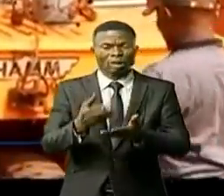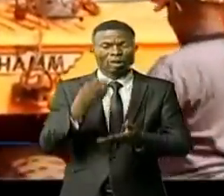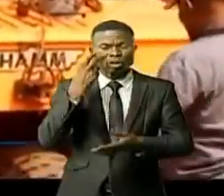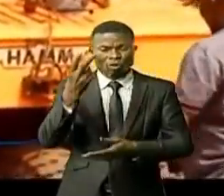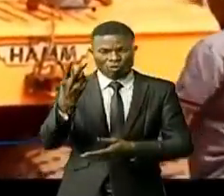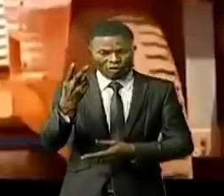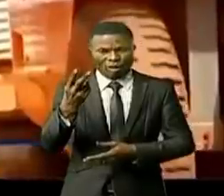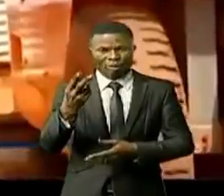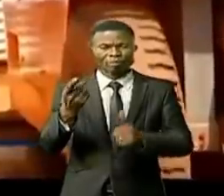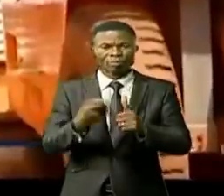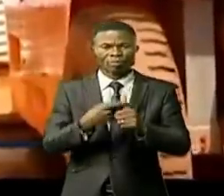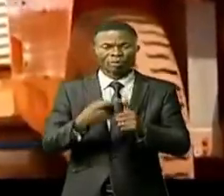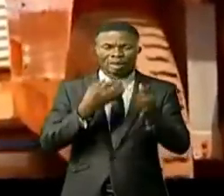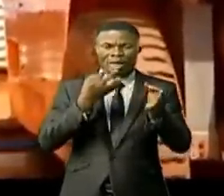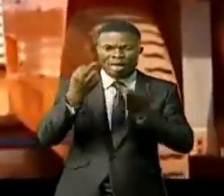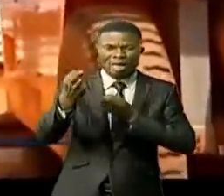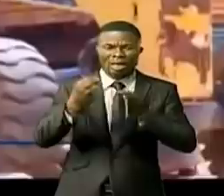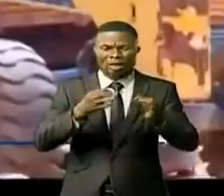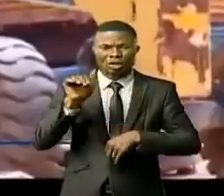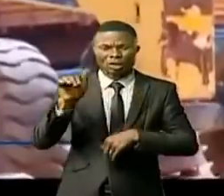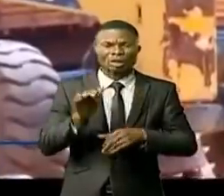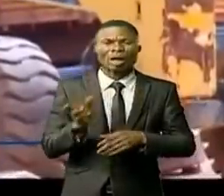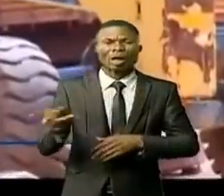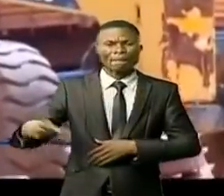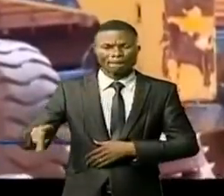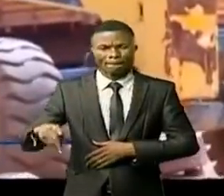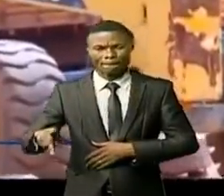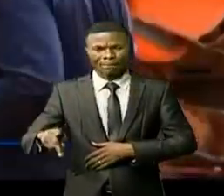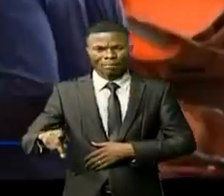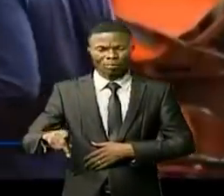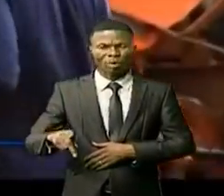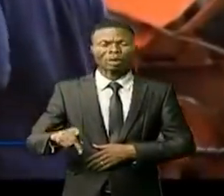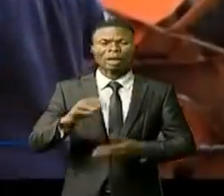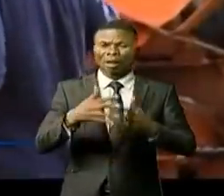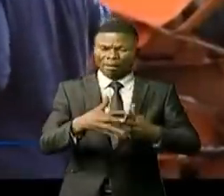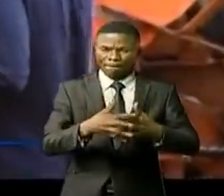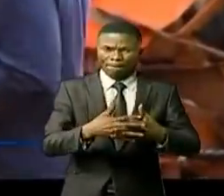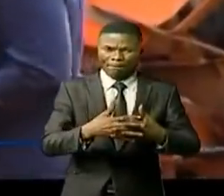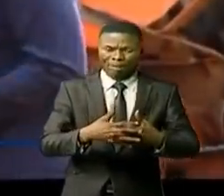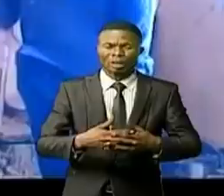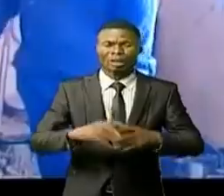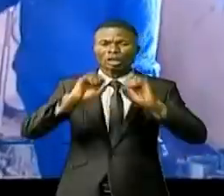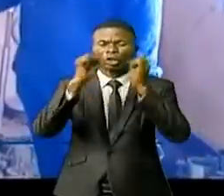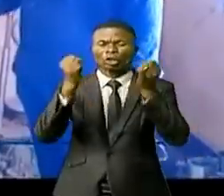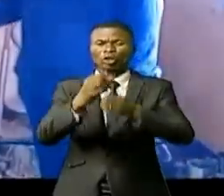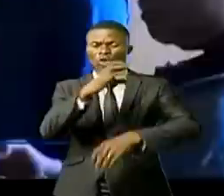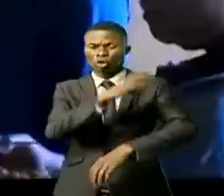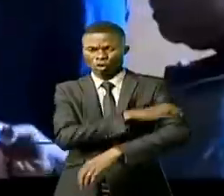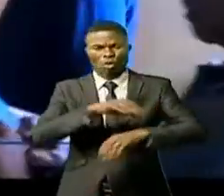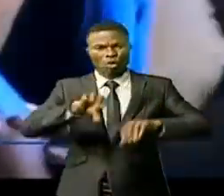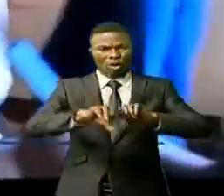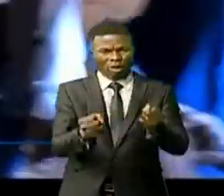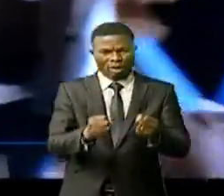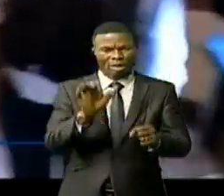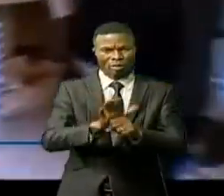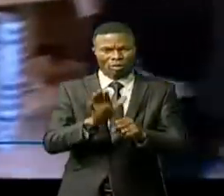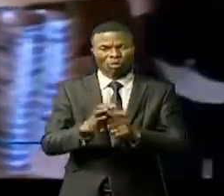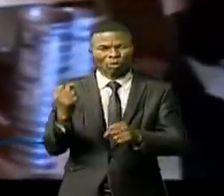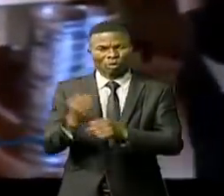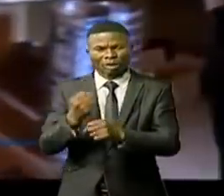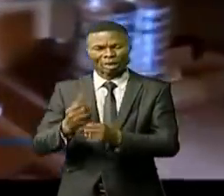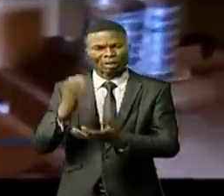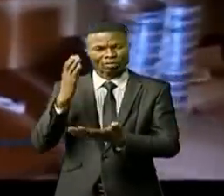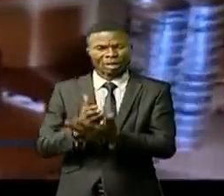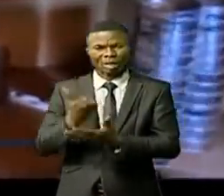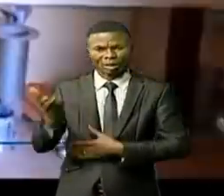inspecté, sous les explications du directeur provincial, les quelques engins de génie civil en panne et les différents services. Nous avons